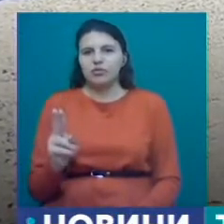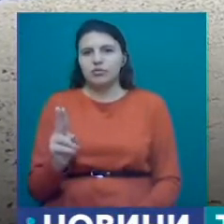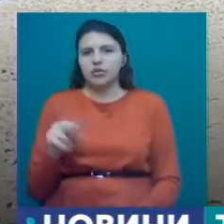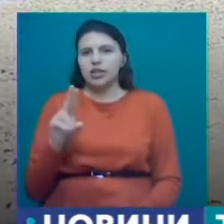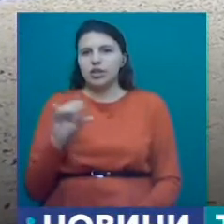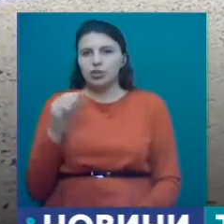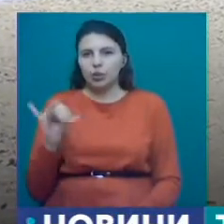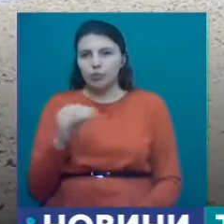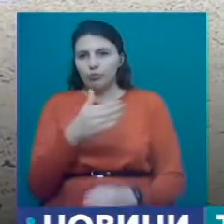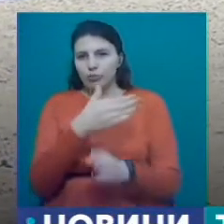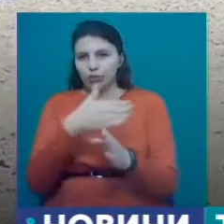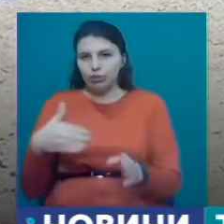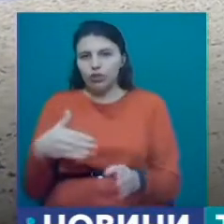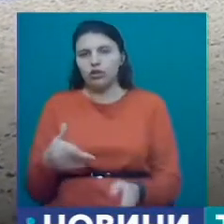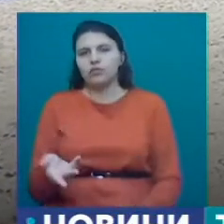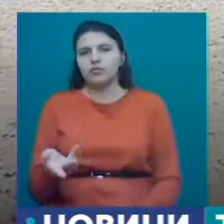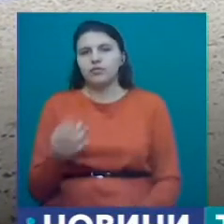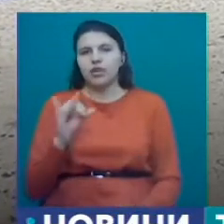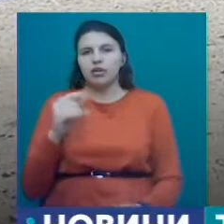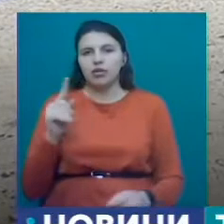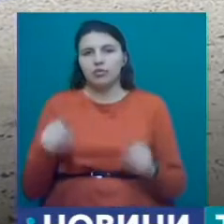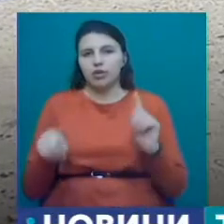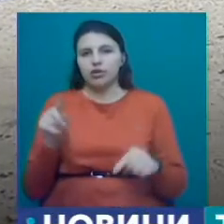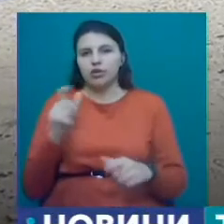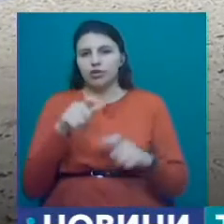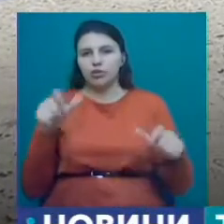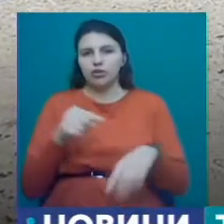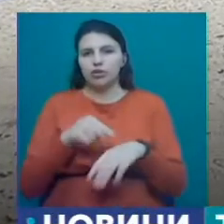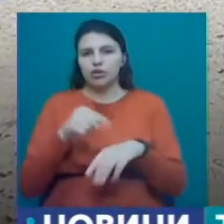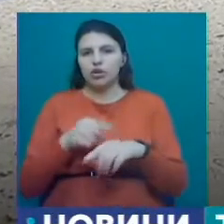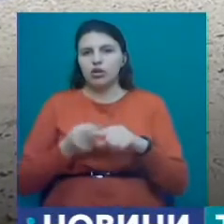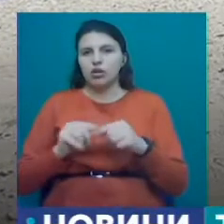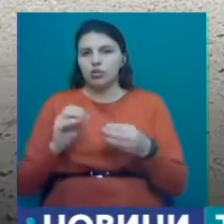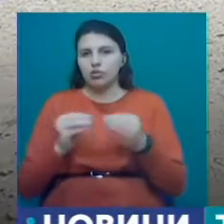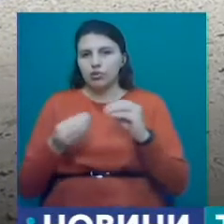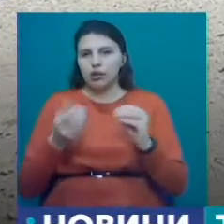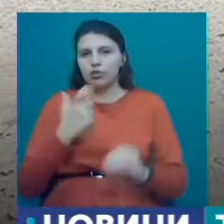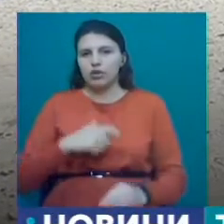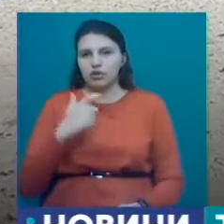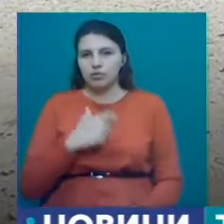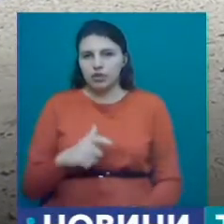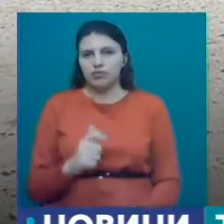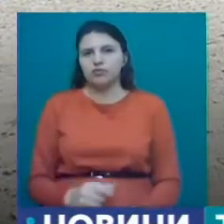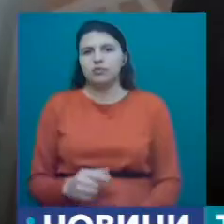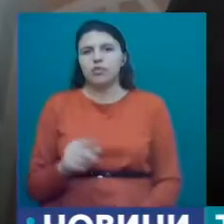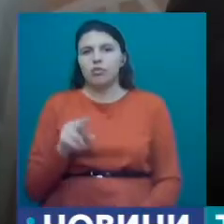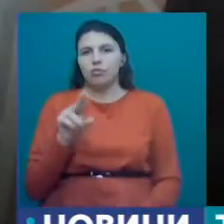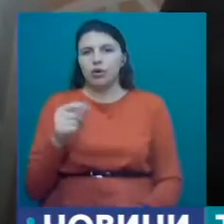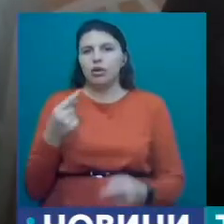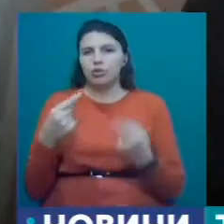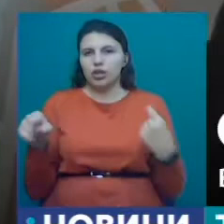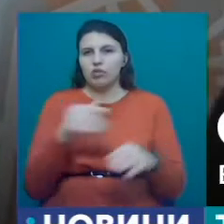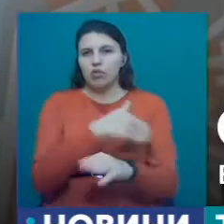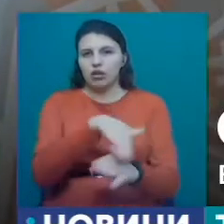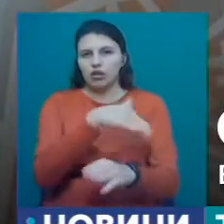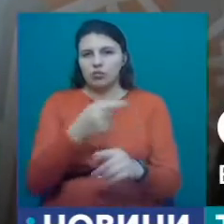И периодически люди ощущают эту проблему на себе по другим адресам.